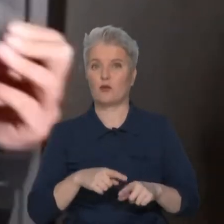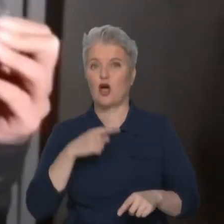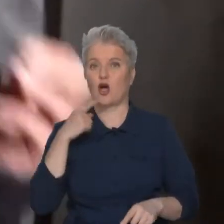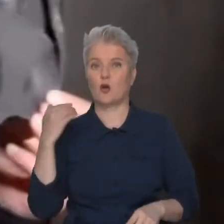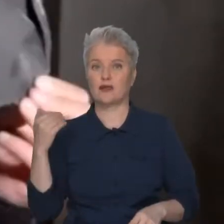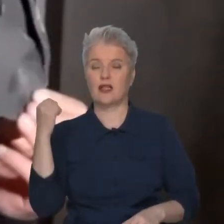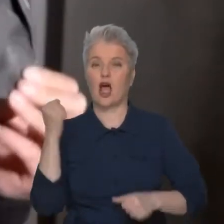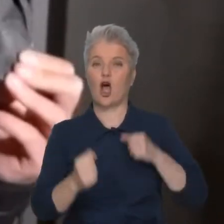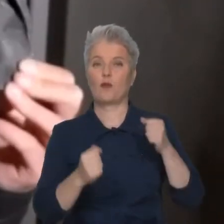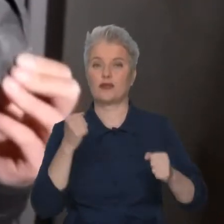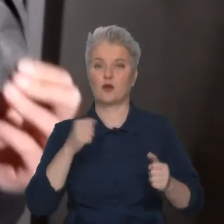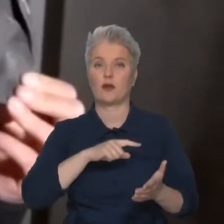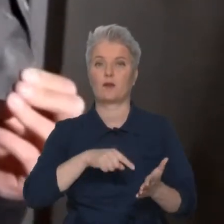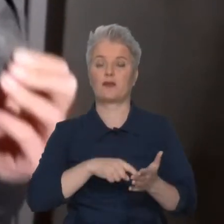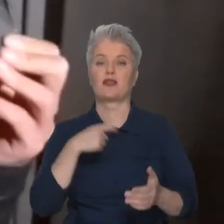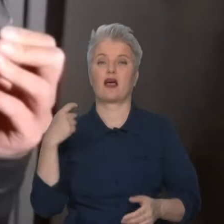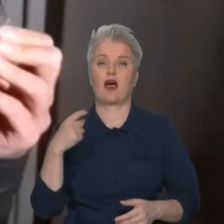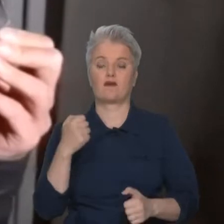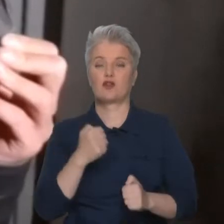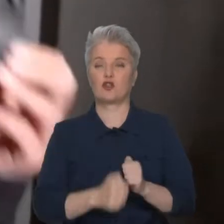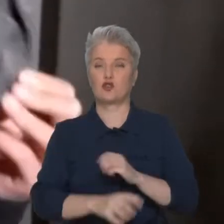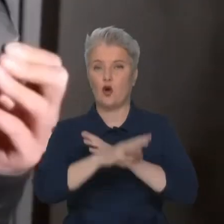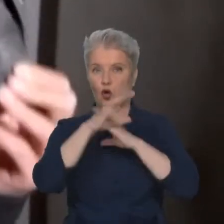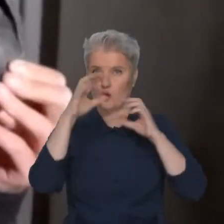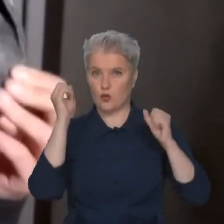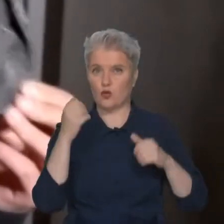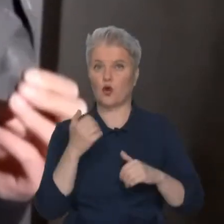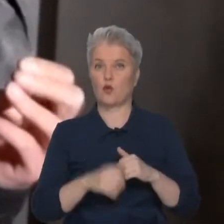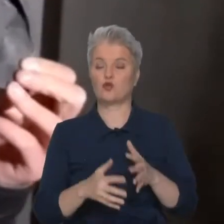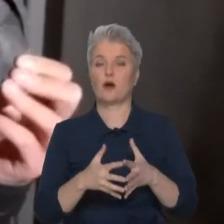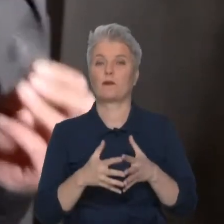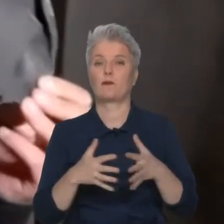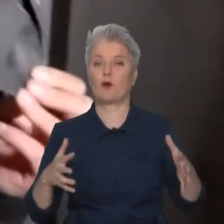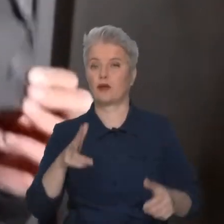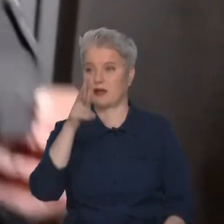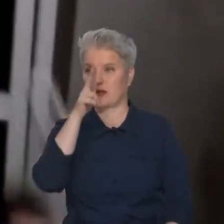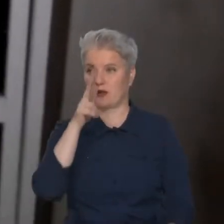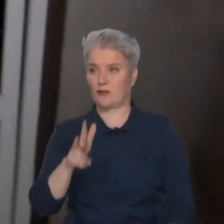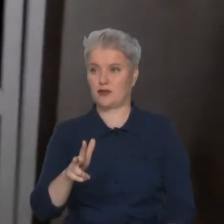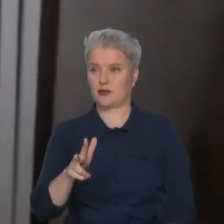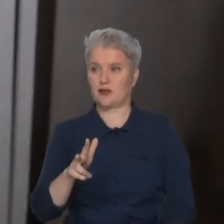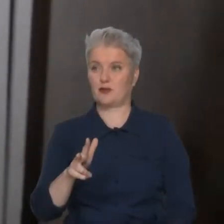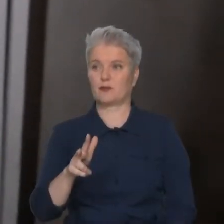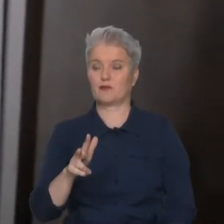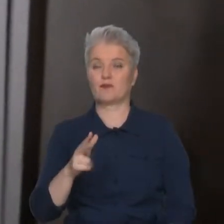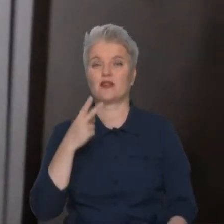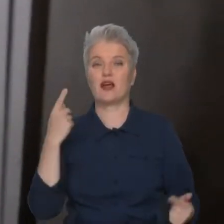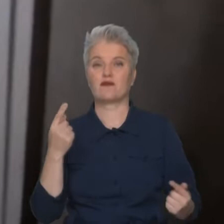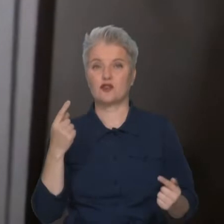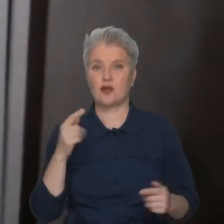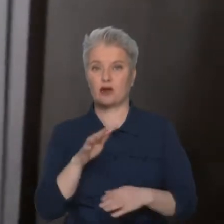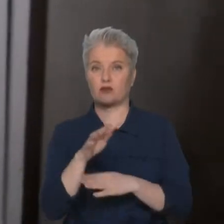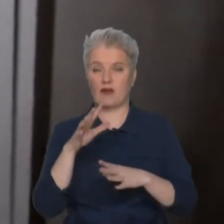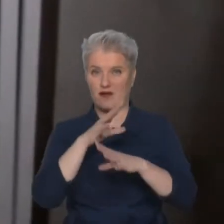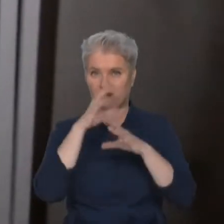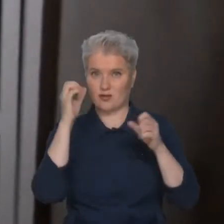Харків щоночі вже понад 3 місяці. Зазвичай ракети прилітають вночі,